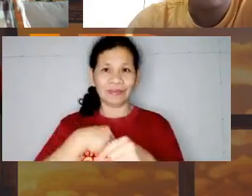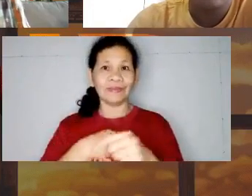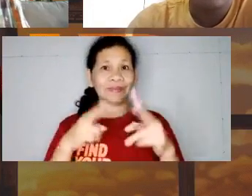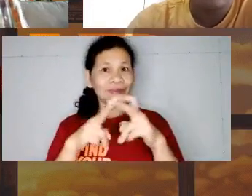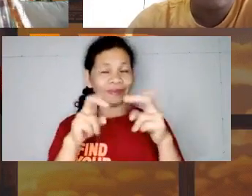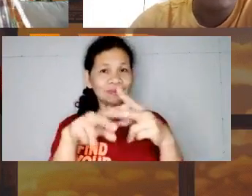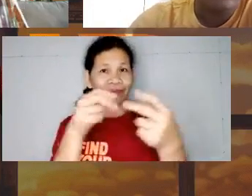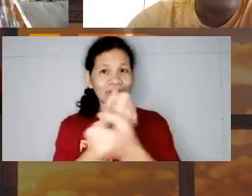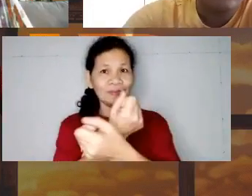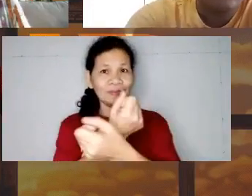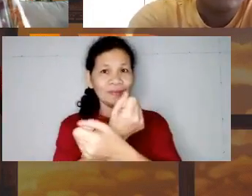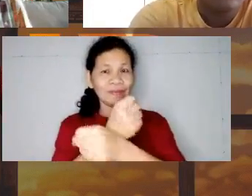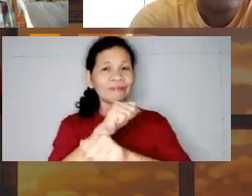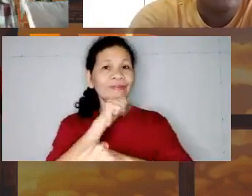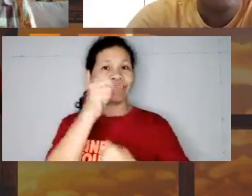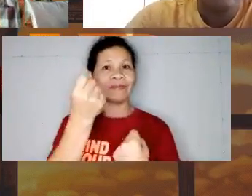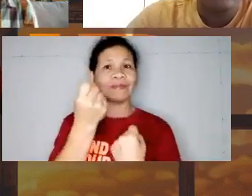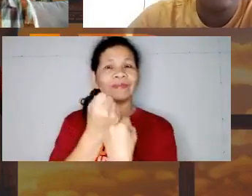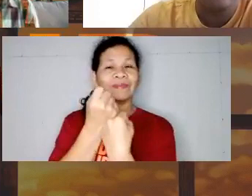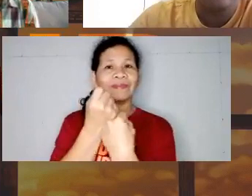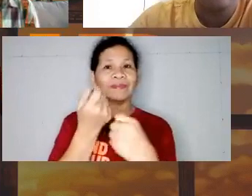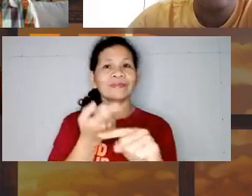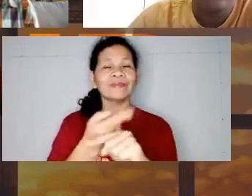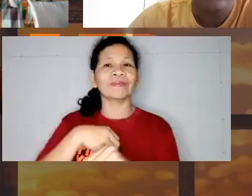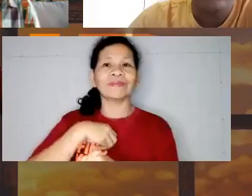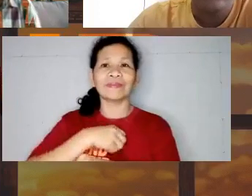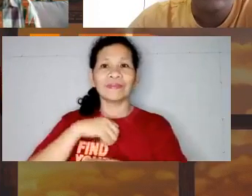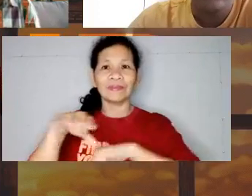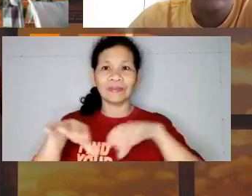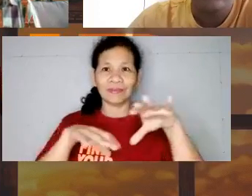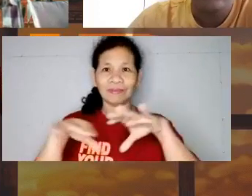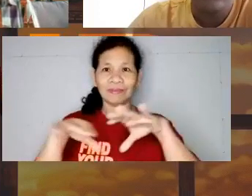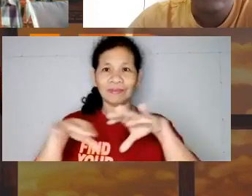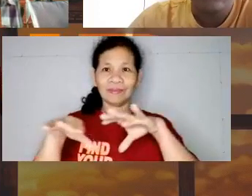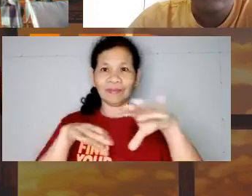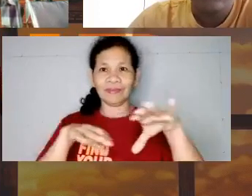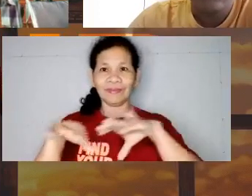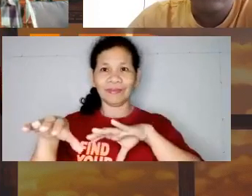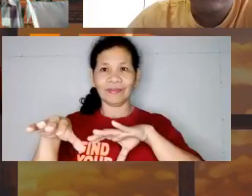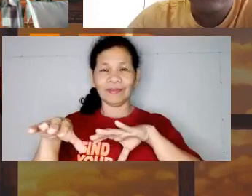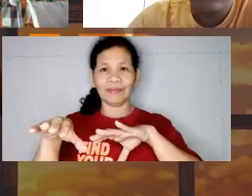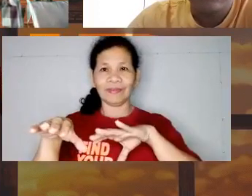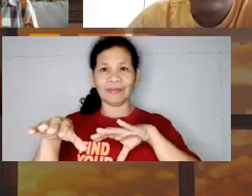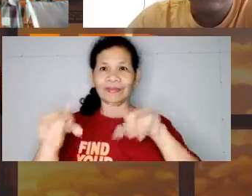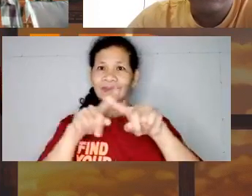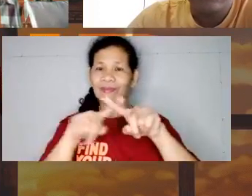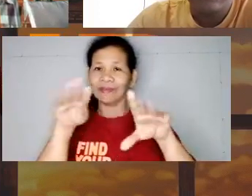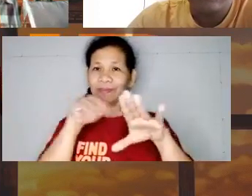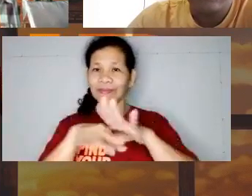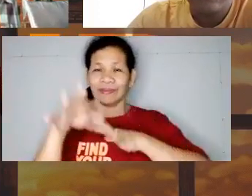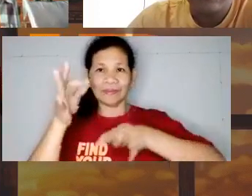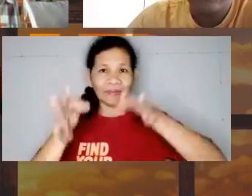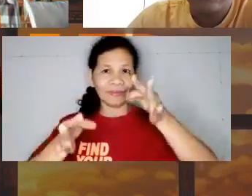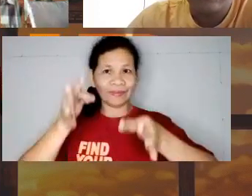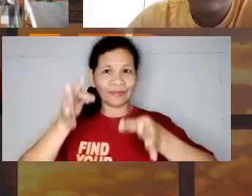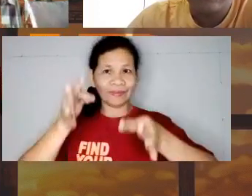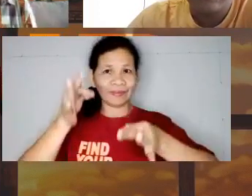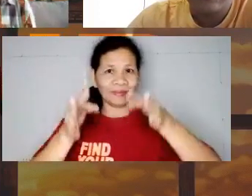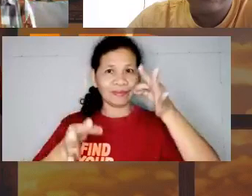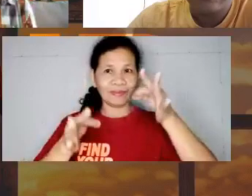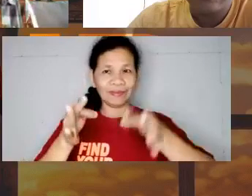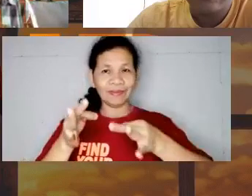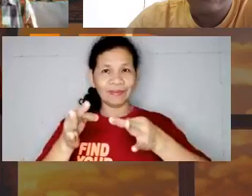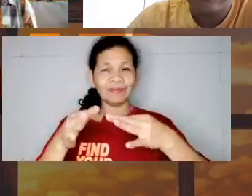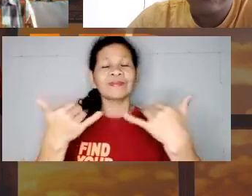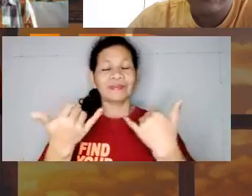hindi nakabase sa ating mga gawa, pero pagdating po sa judgment, ang basihan ay yung